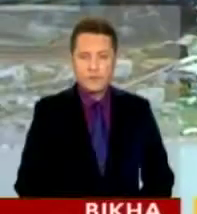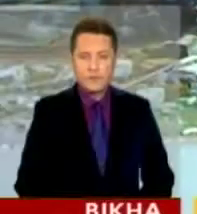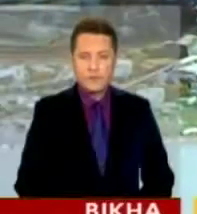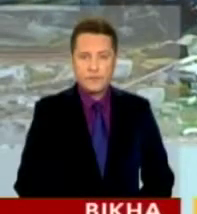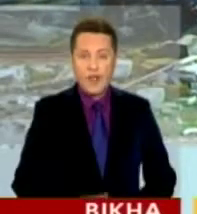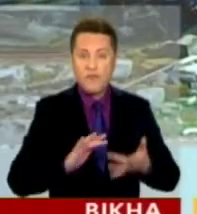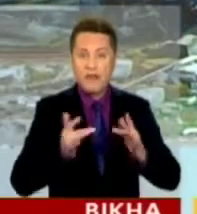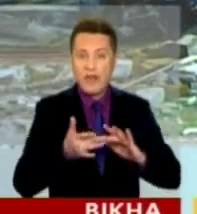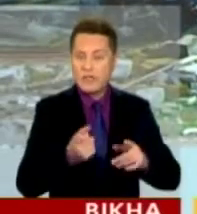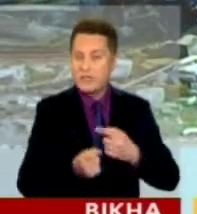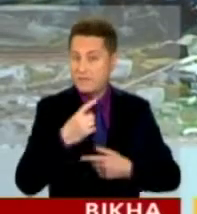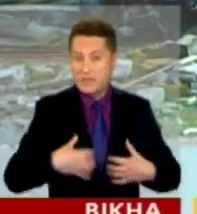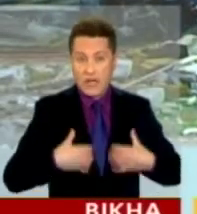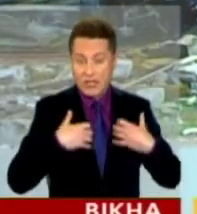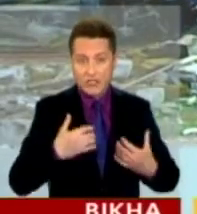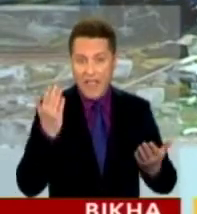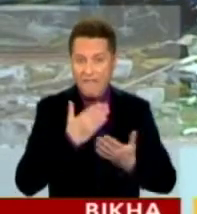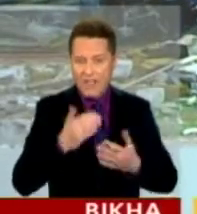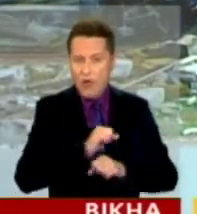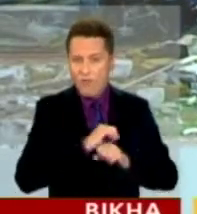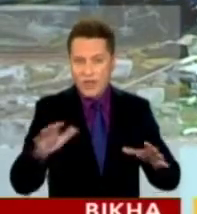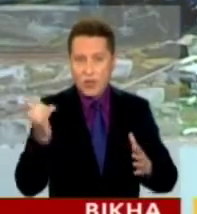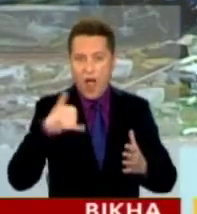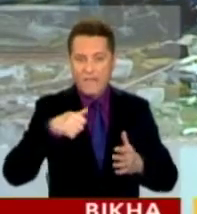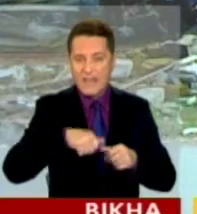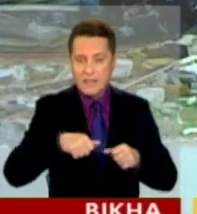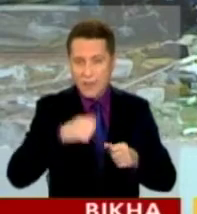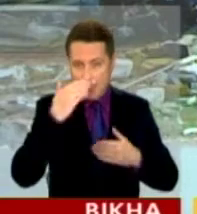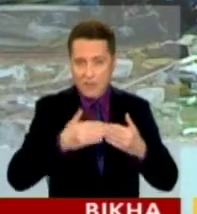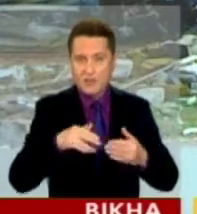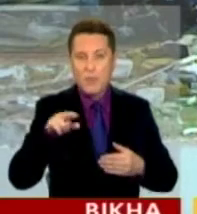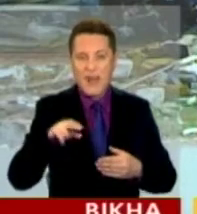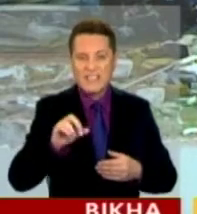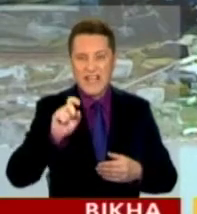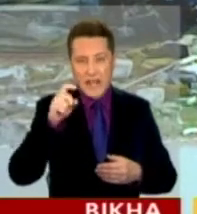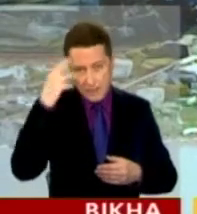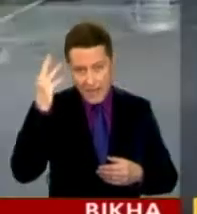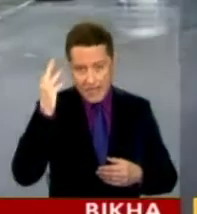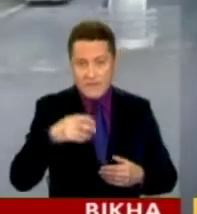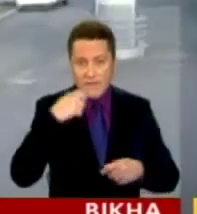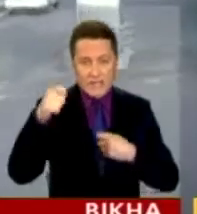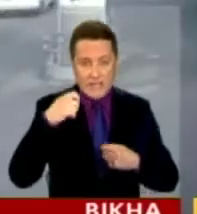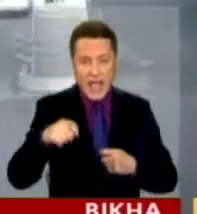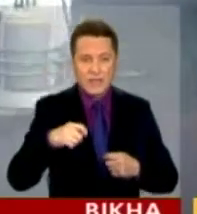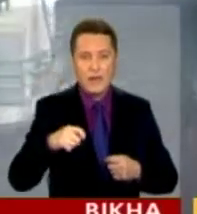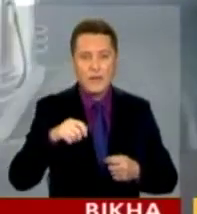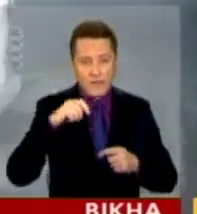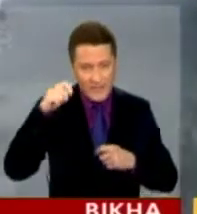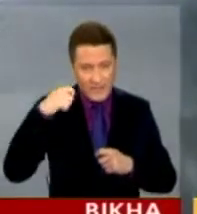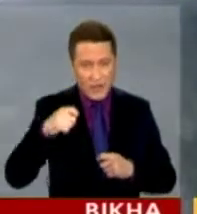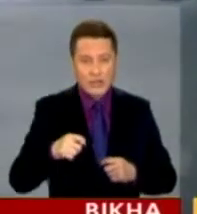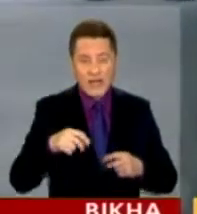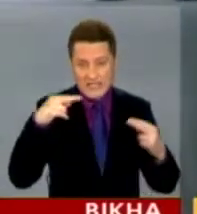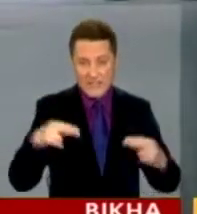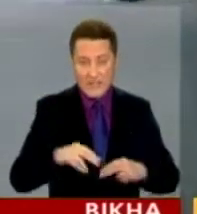соцмережі з'явилося страшне відео вибуху на автозаправці поблизу Переяслава-Хмельницького. Ці кадри знято відеореєстратором одного зі свідків